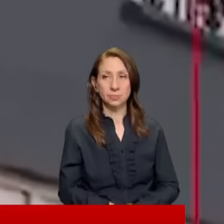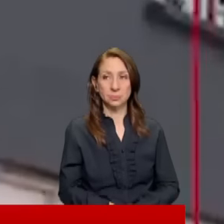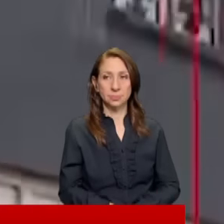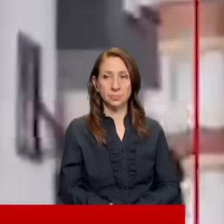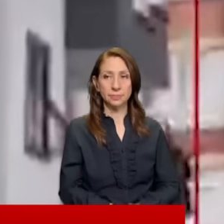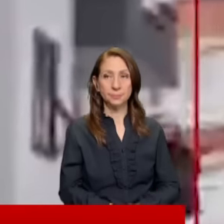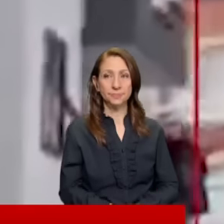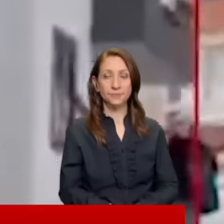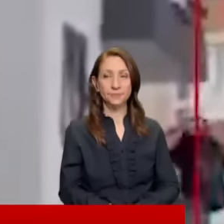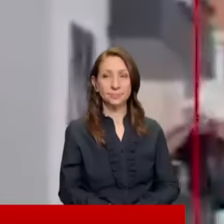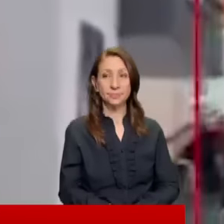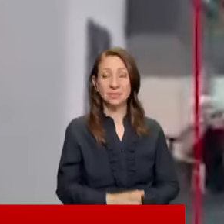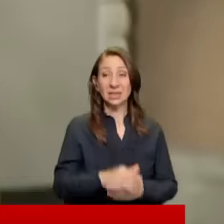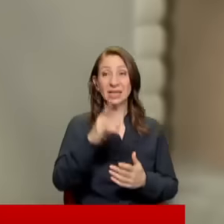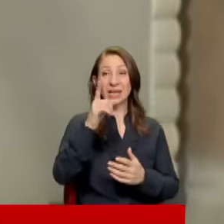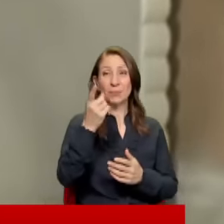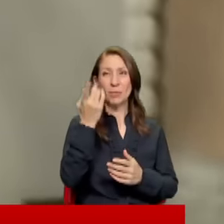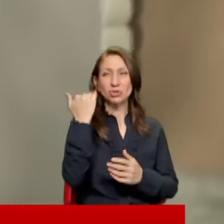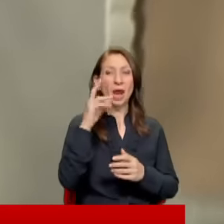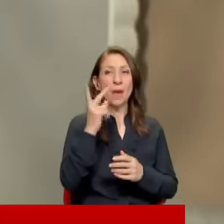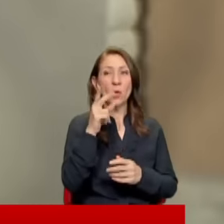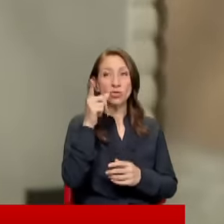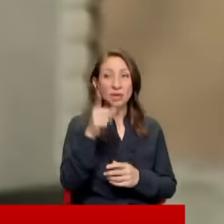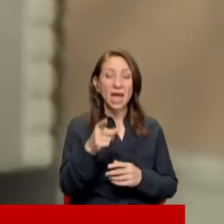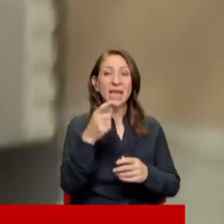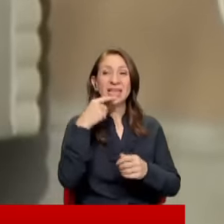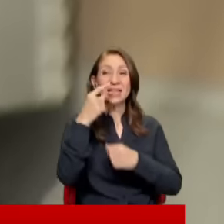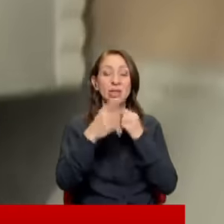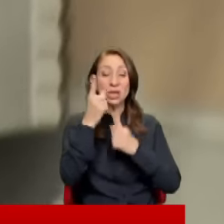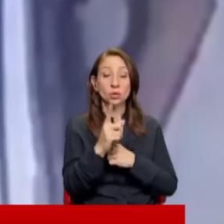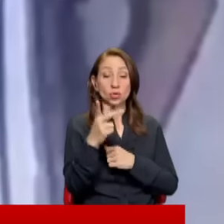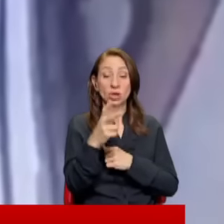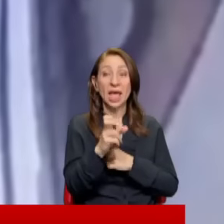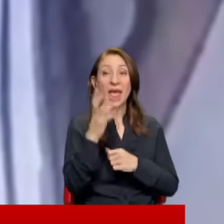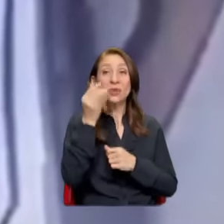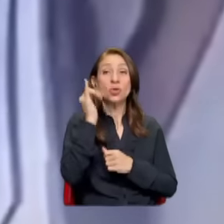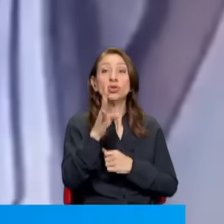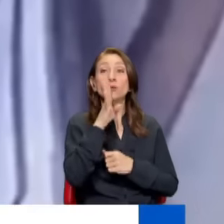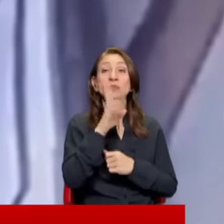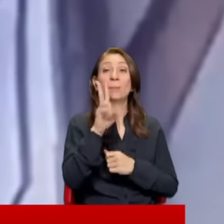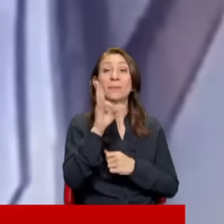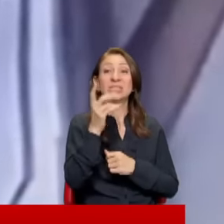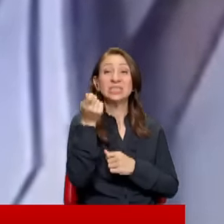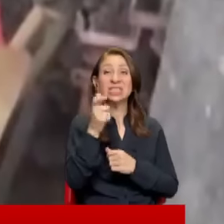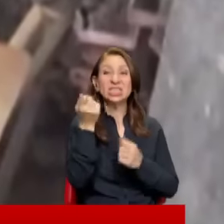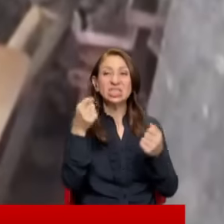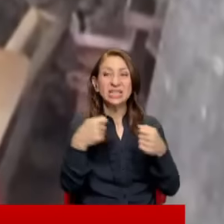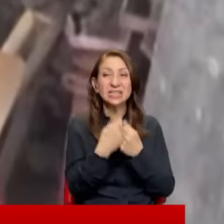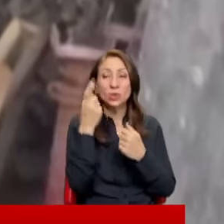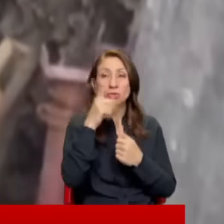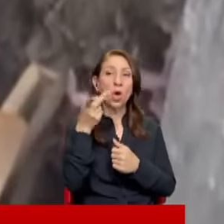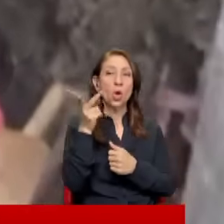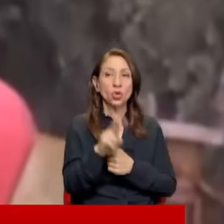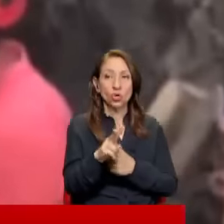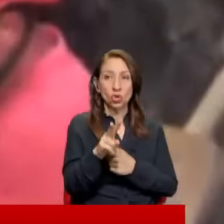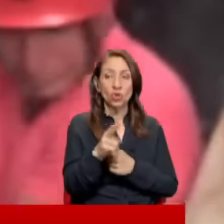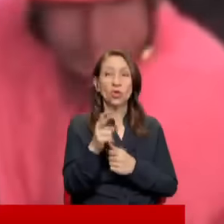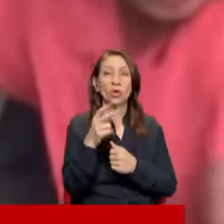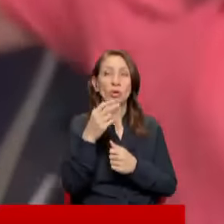yaşandı isigin Bir önceki raporunda da yılın ilk 3 ayında en az 425 işçinin iş kazaları sonucu hayatını